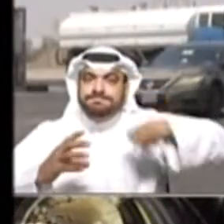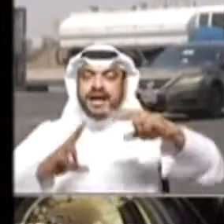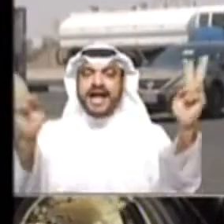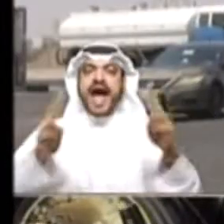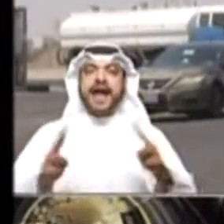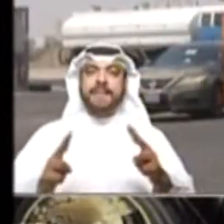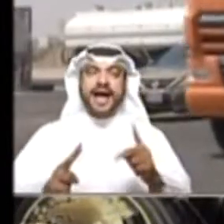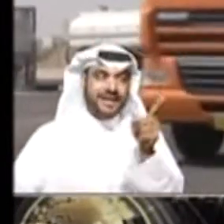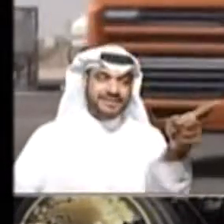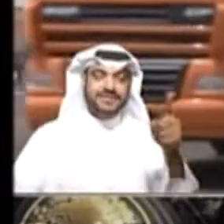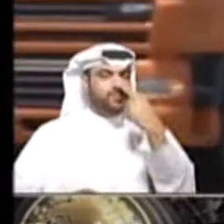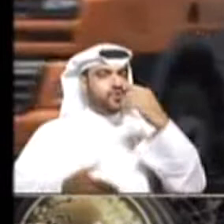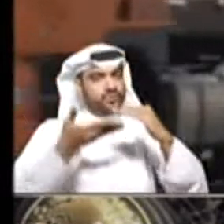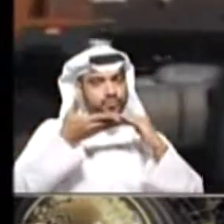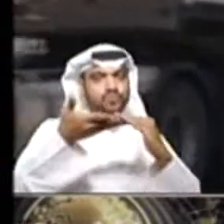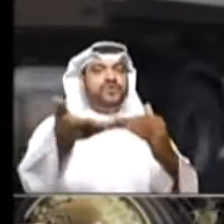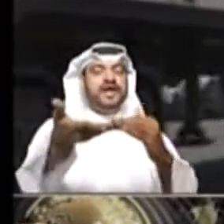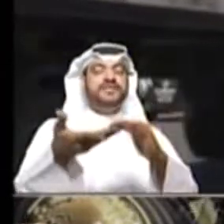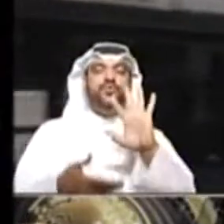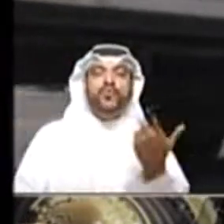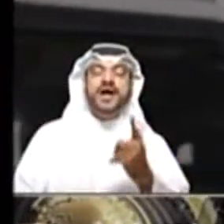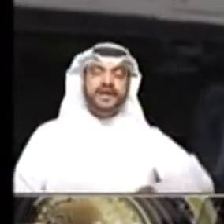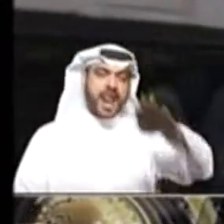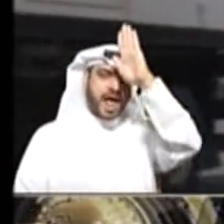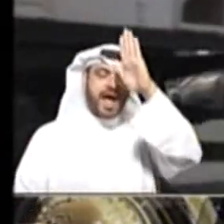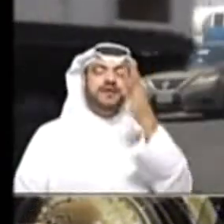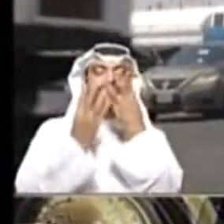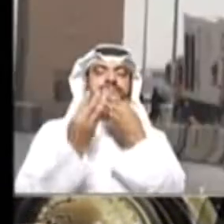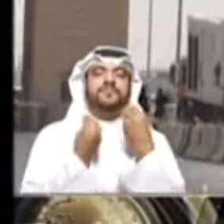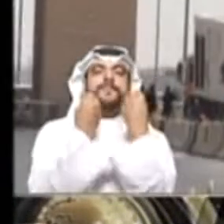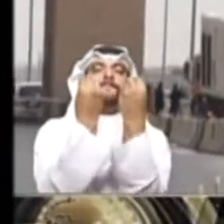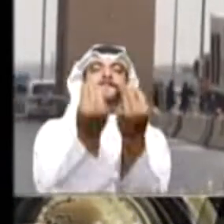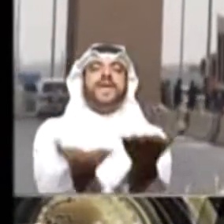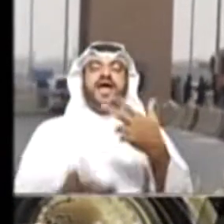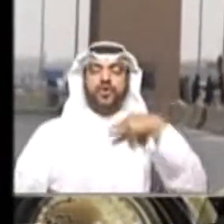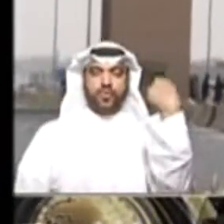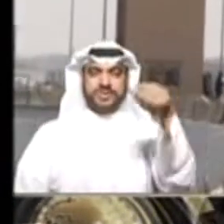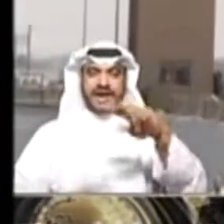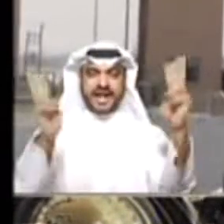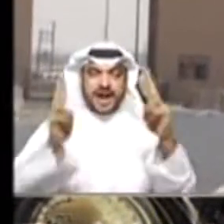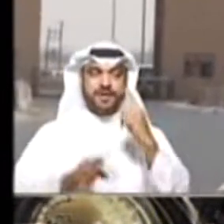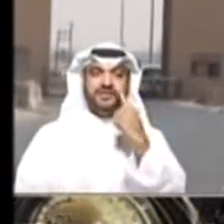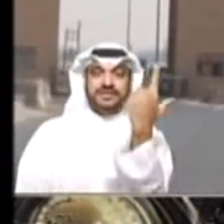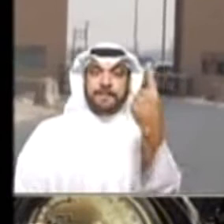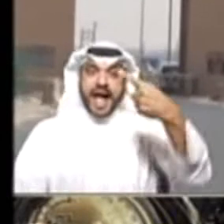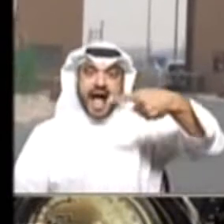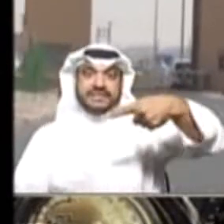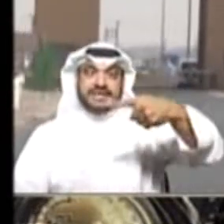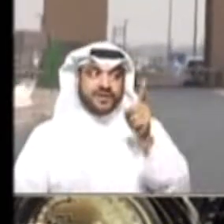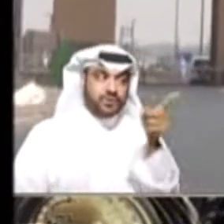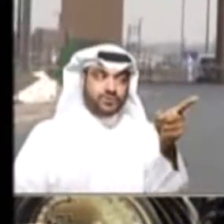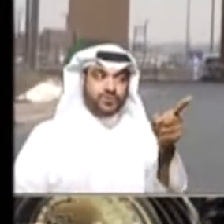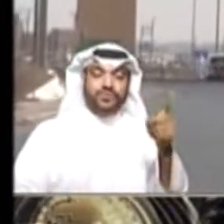المساعدة العاجلة للعراق الشقيق، تبرعت وزارة الكهرباء والماء ب17 مولدا كهربائيا